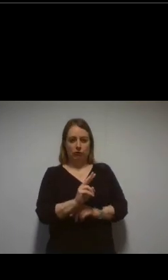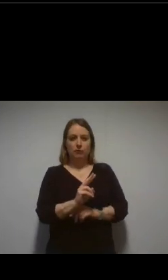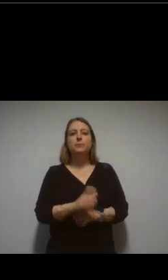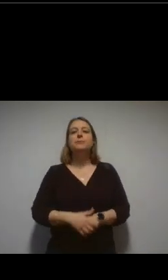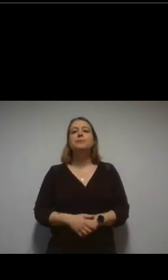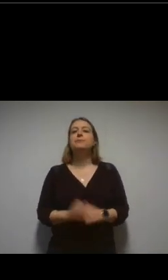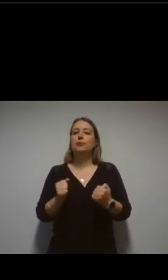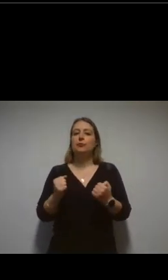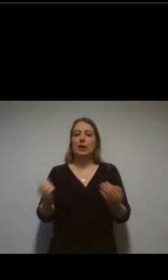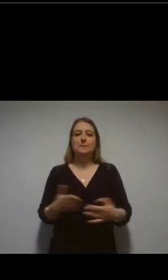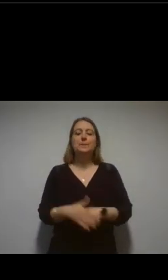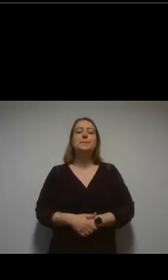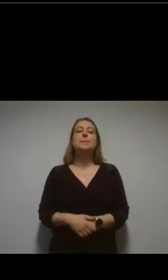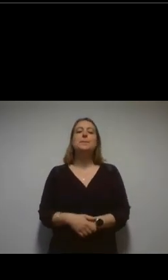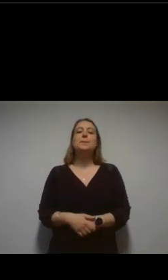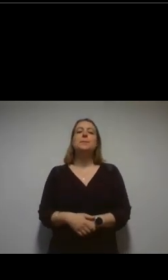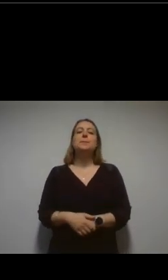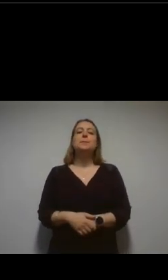Voilà.